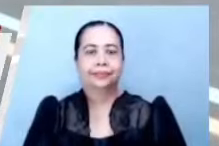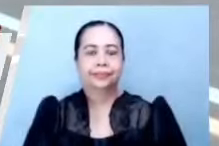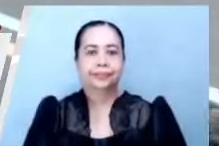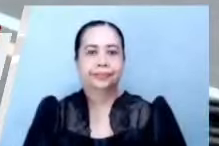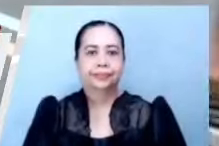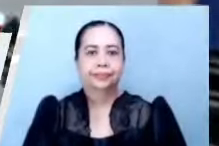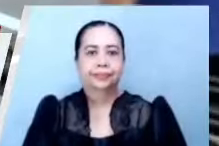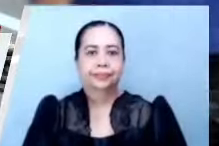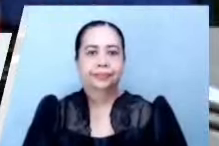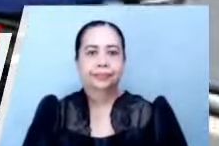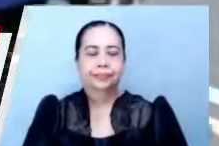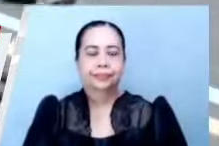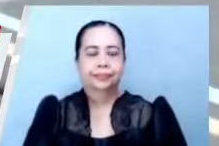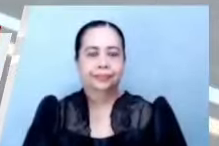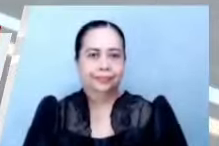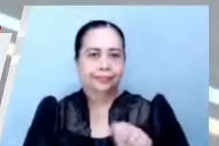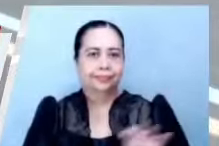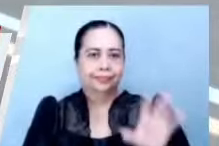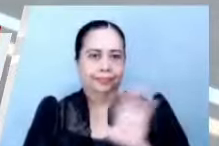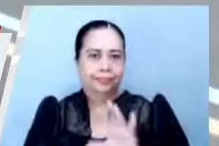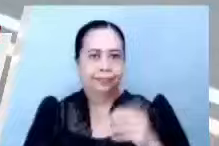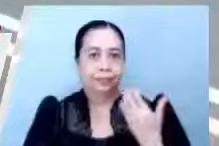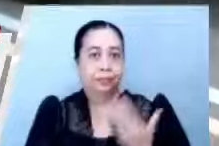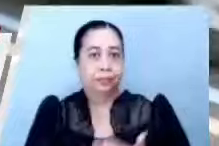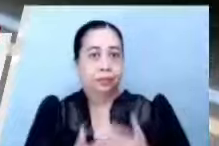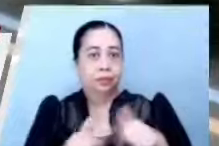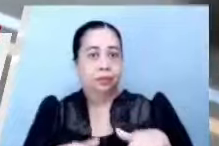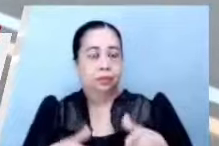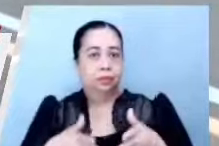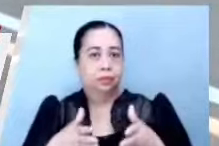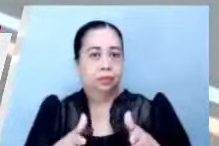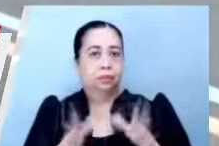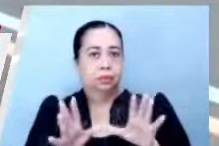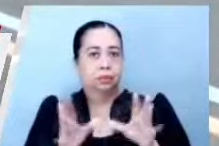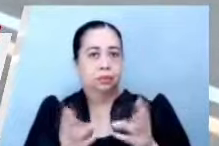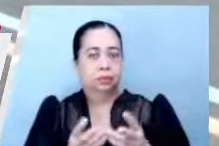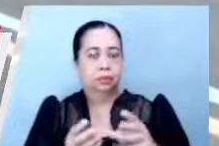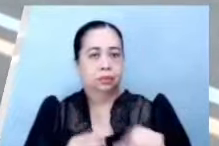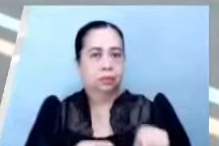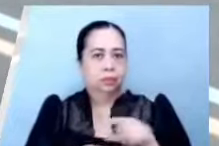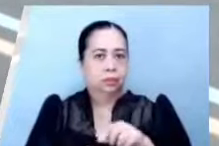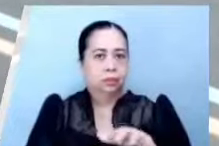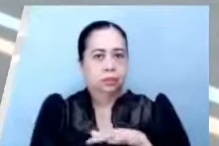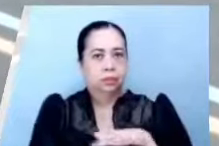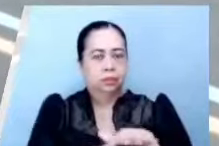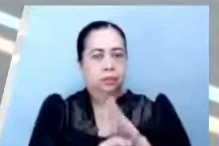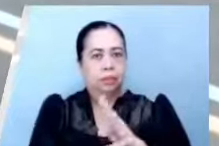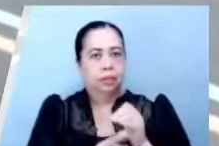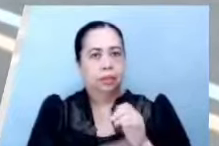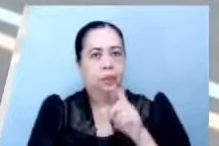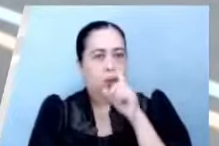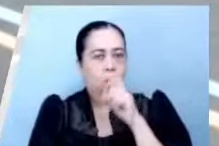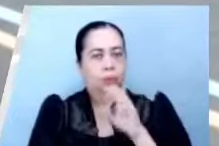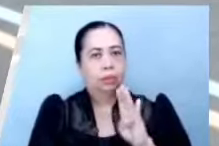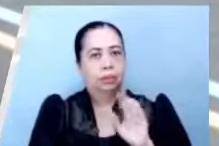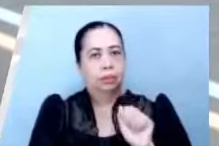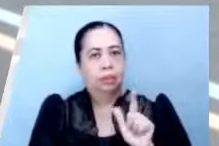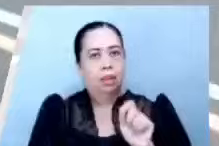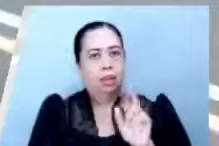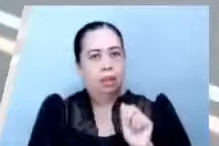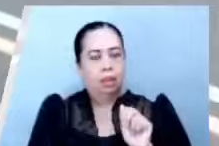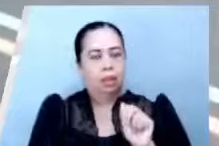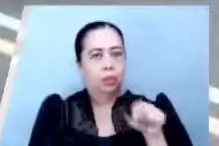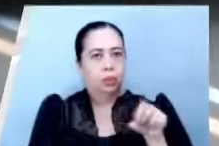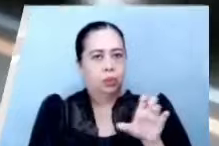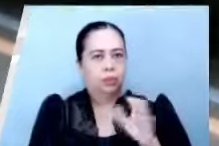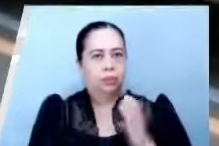Susan, good morning. Kadarating lamang dito sa baging ito ng Commonwealth Avenue na sakop ng Barangay Old Balara, Quezon City, nung ilang miyembro po ng